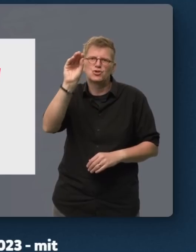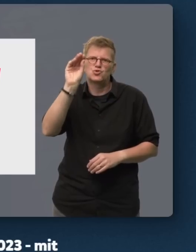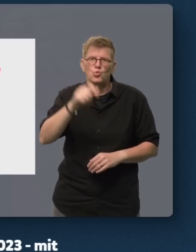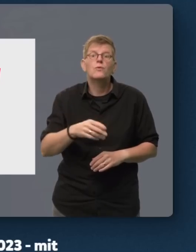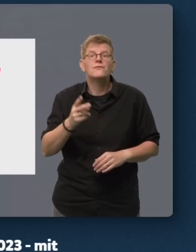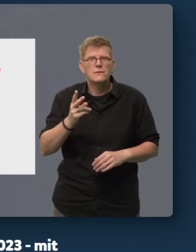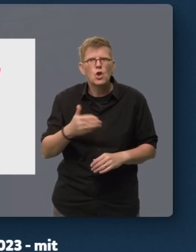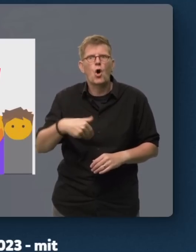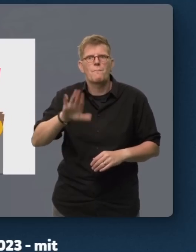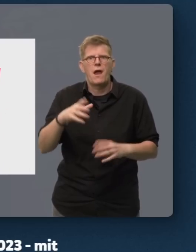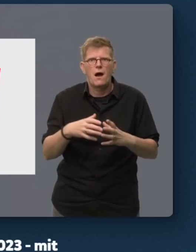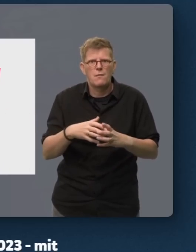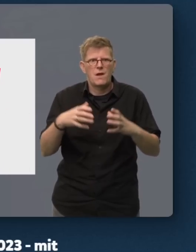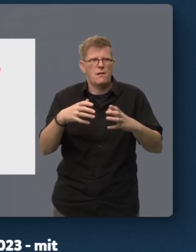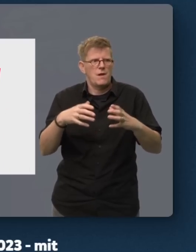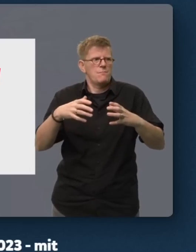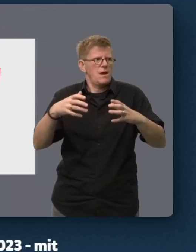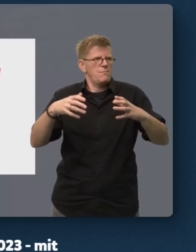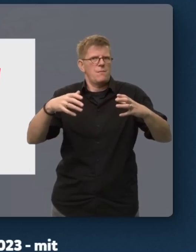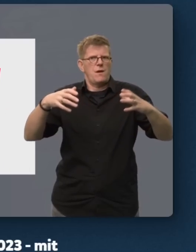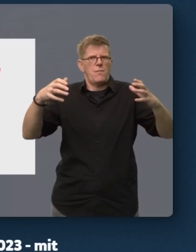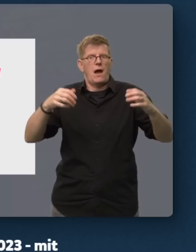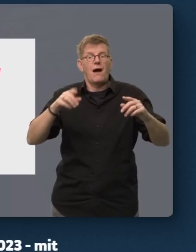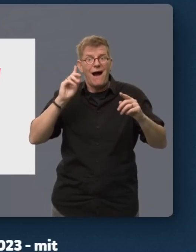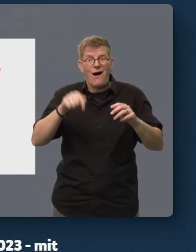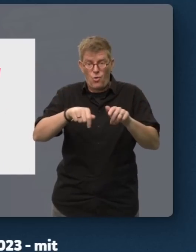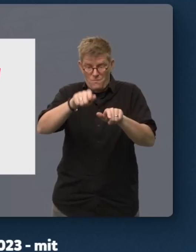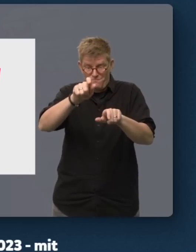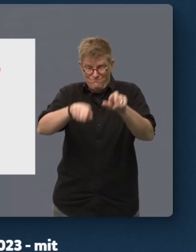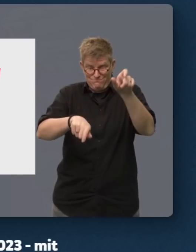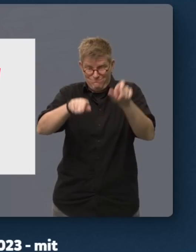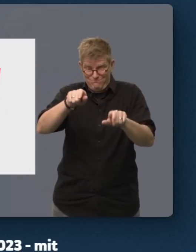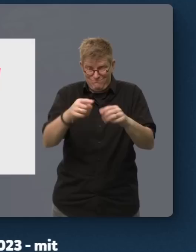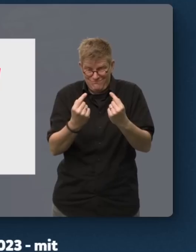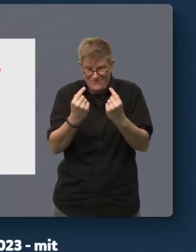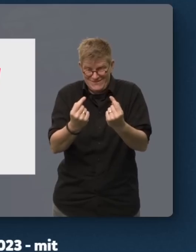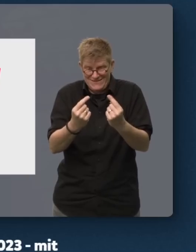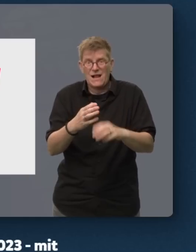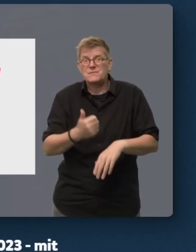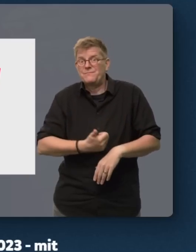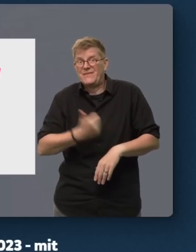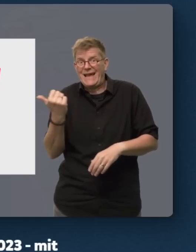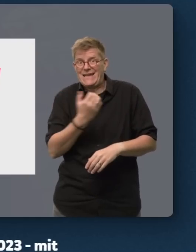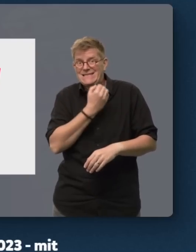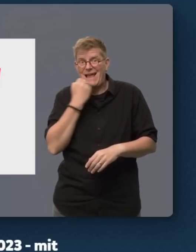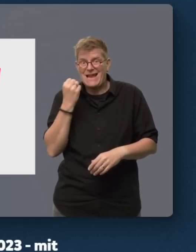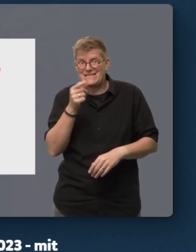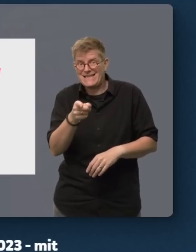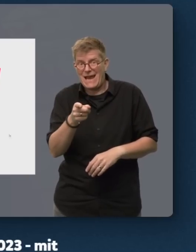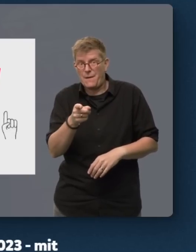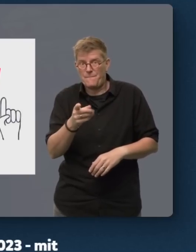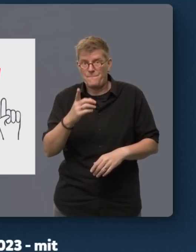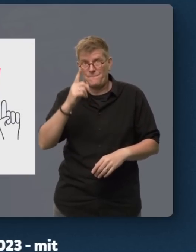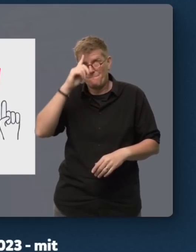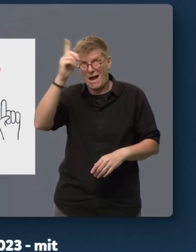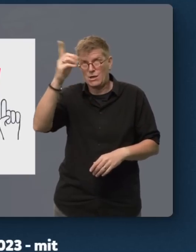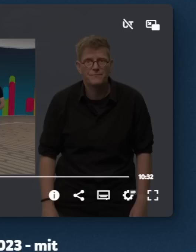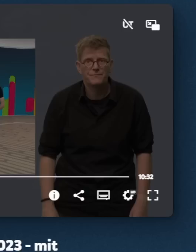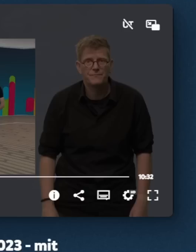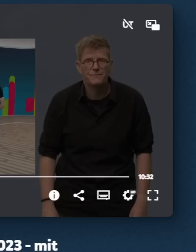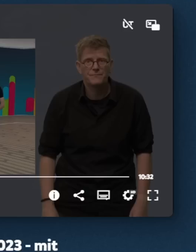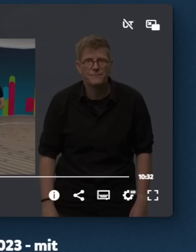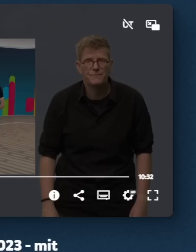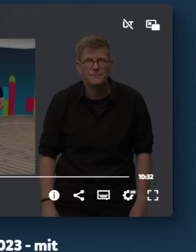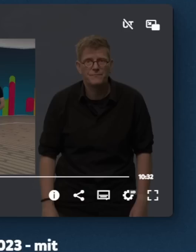könnte und so auch Leute mit rechtsextremen Ansichten in Deutschland immer mehr Macht bekommen und bestimmen dürfen